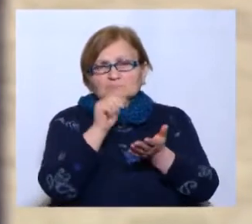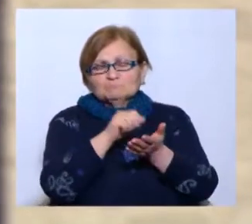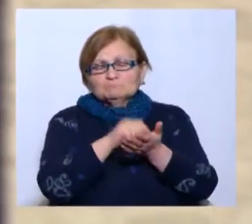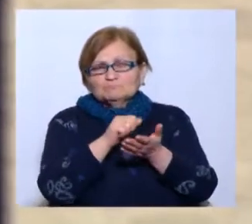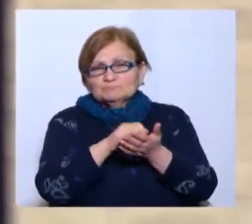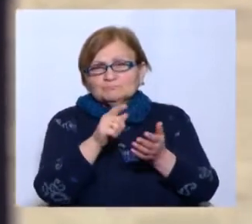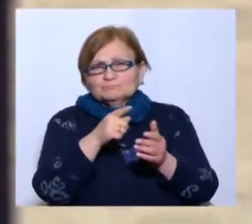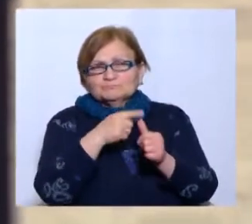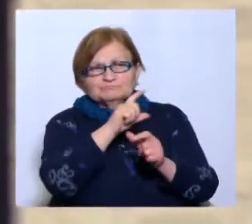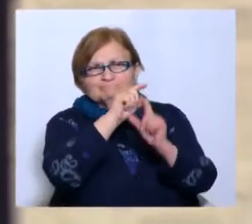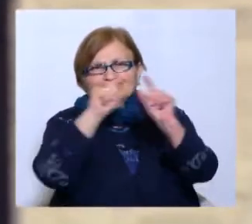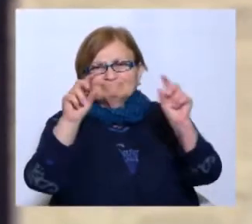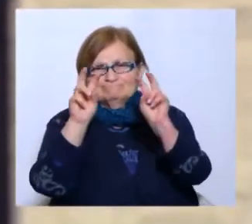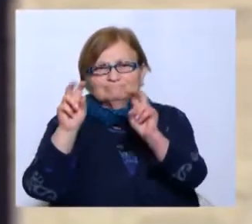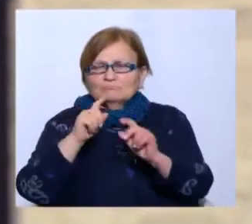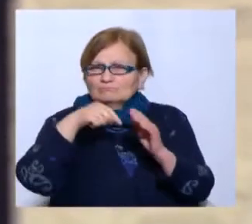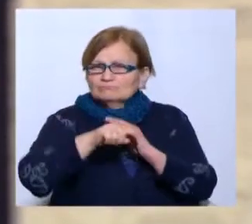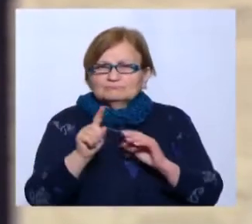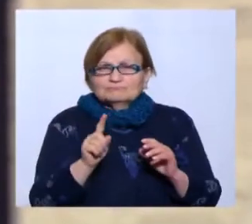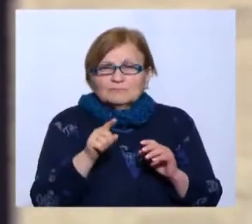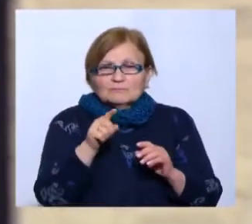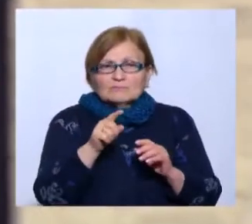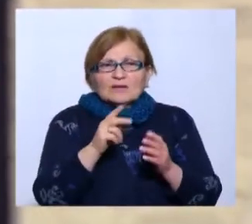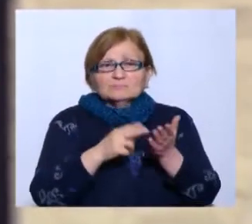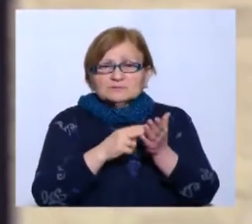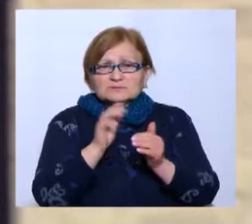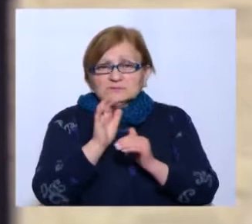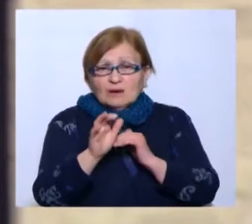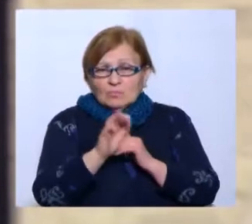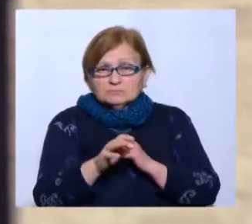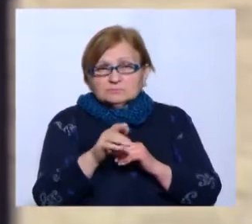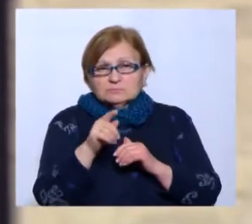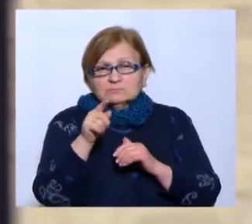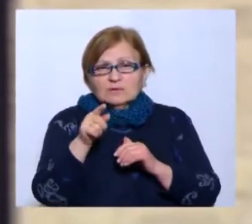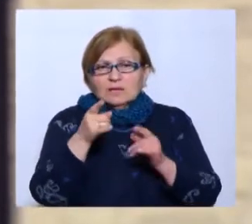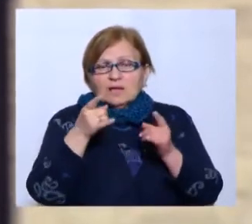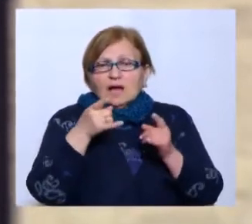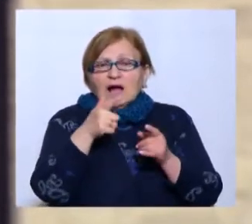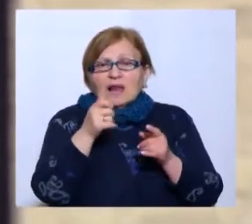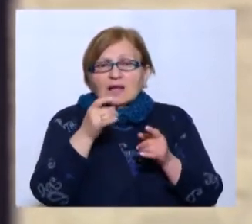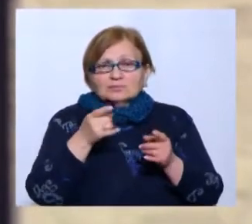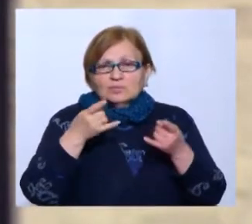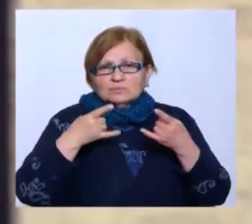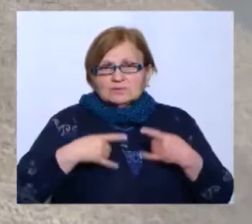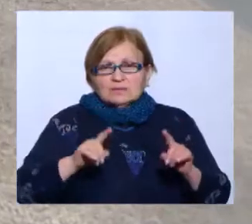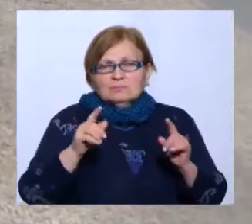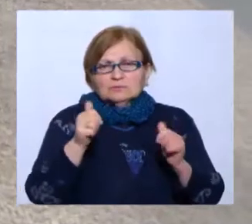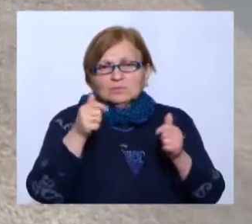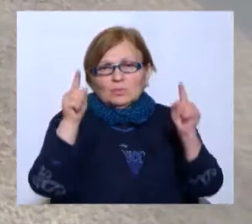ლაიტმოტივი? ამ კრებულის გამოცემამ განაპირობა გალაქტიონის დაბადება როგორც